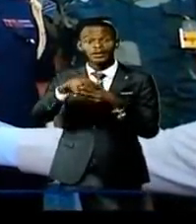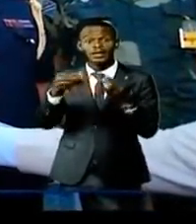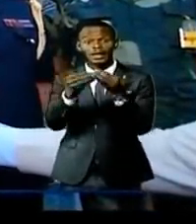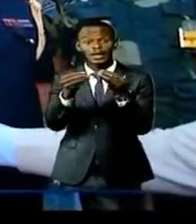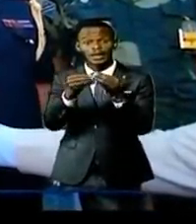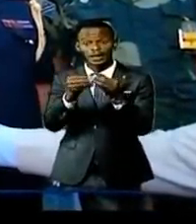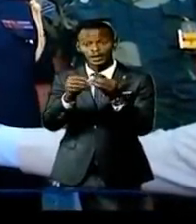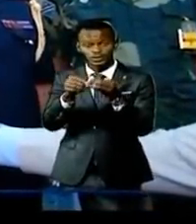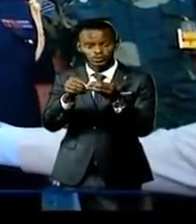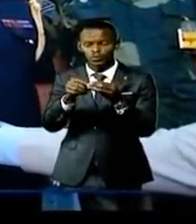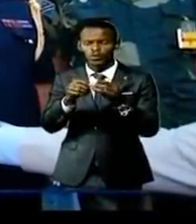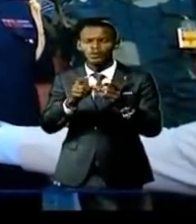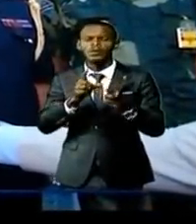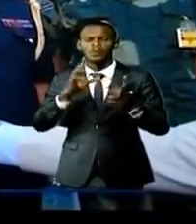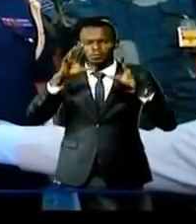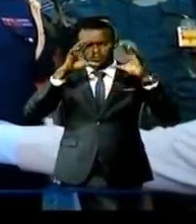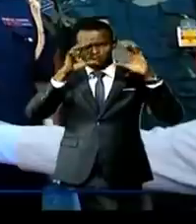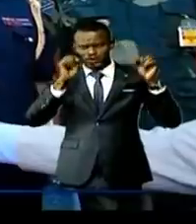l'évaluation